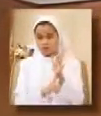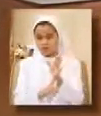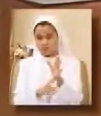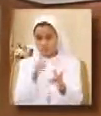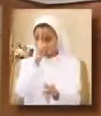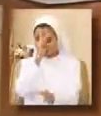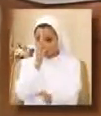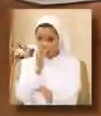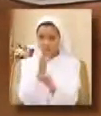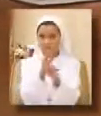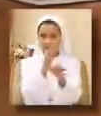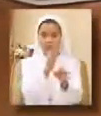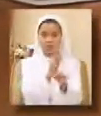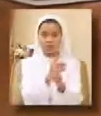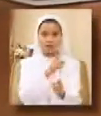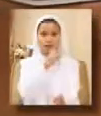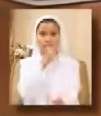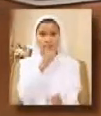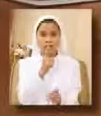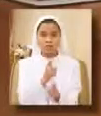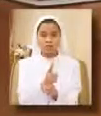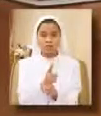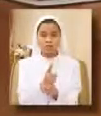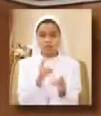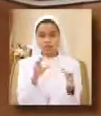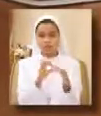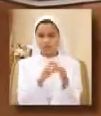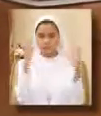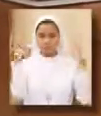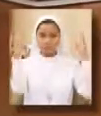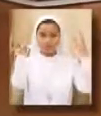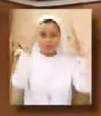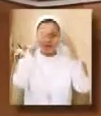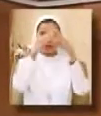Arsobispo sa Santo Papa at sa tinatawag nating Holy See.